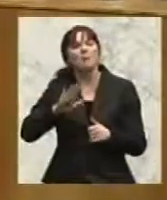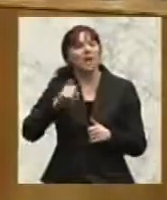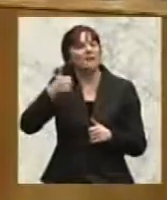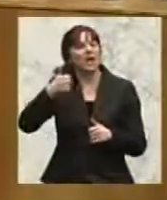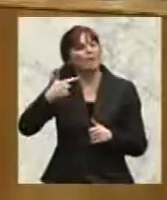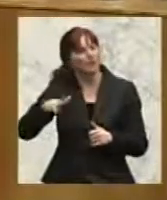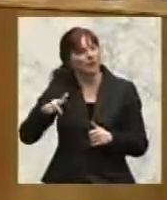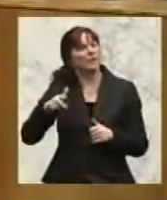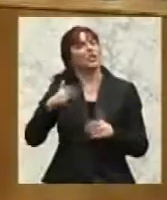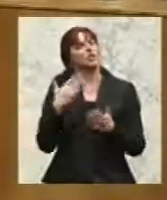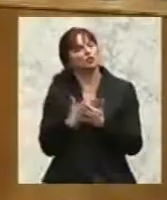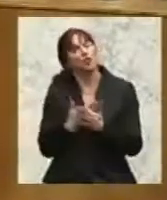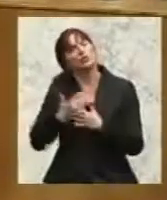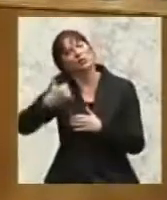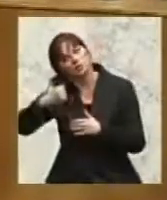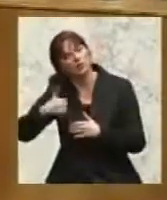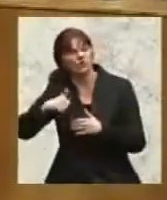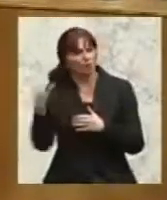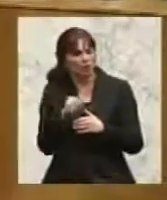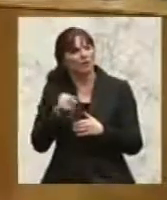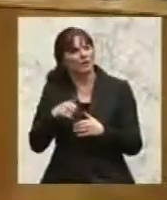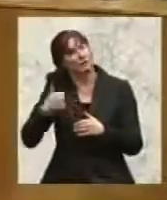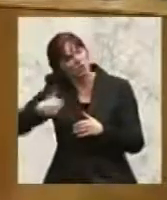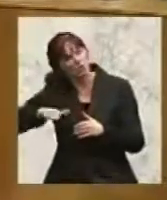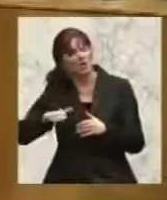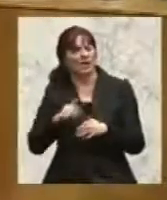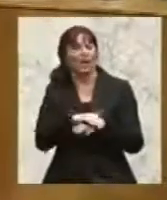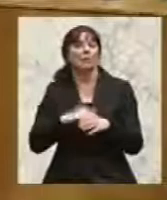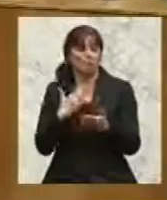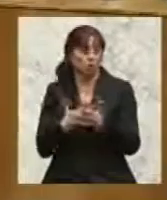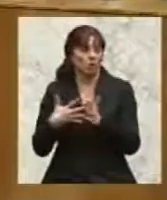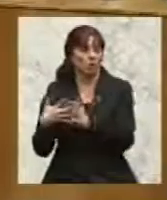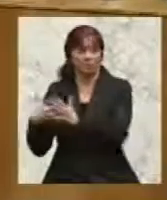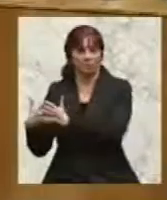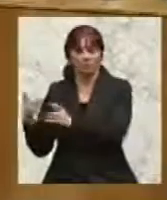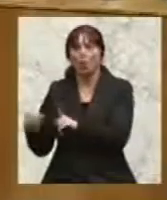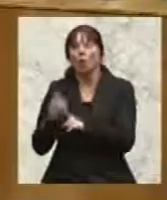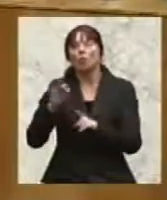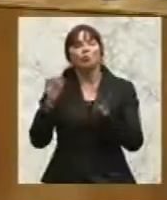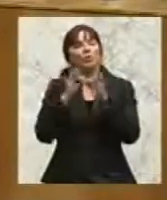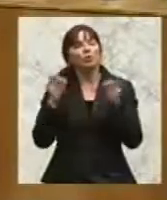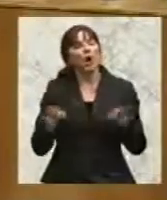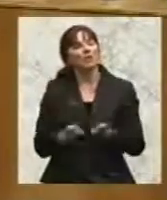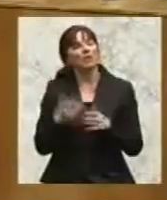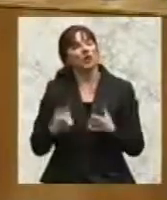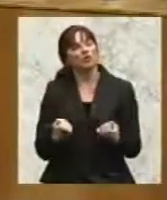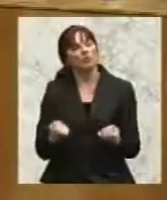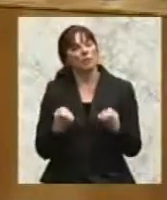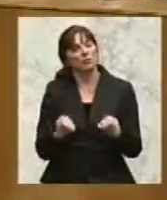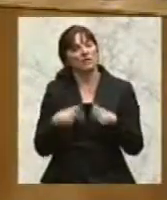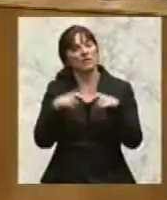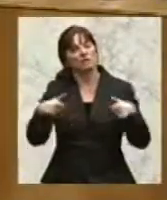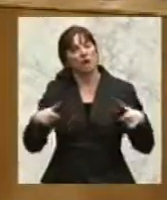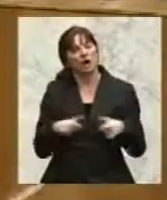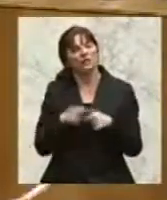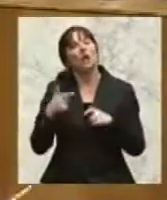bzw. werden geprüft. Die Gutachterrolle des Rechnungshofes nach dem Stabilitätspakt 2011 und 2012 wurde